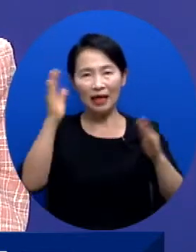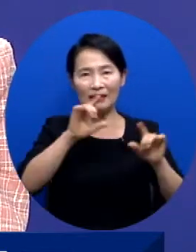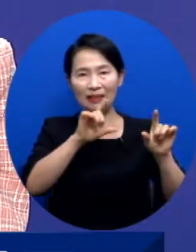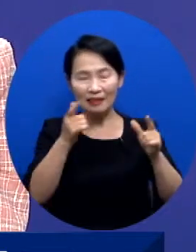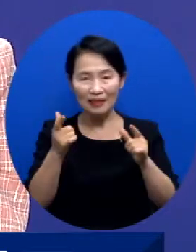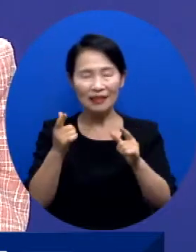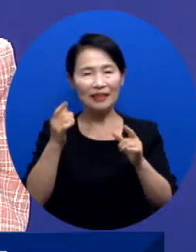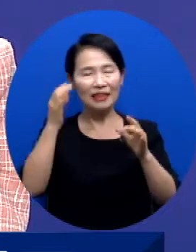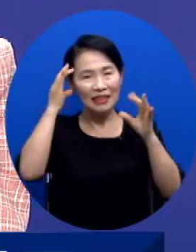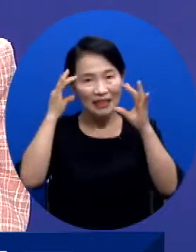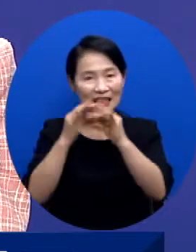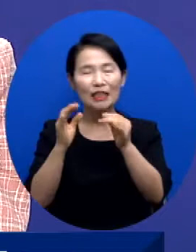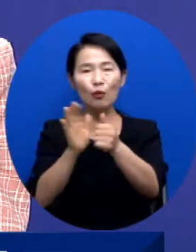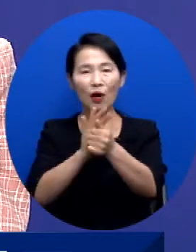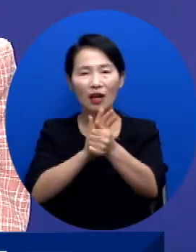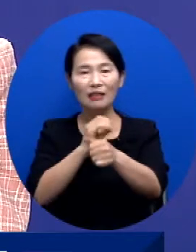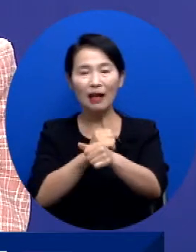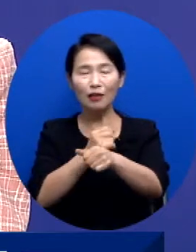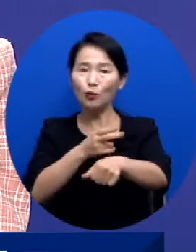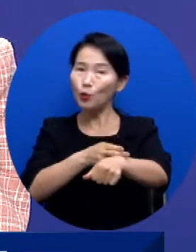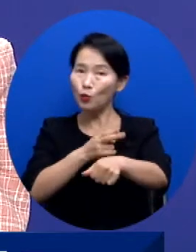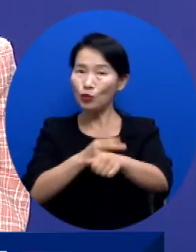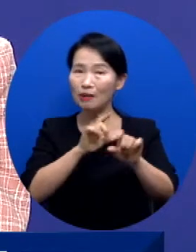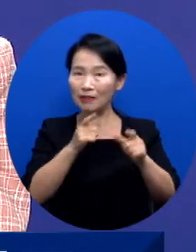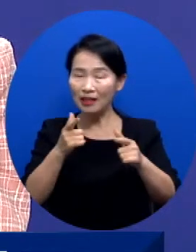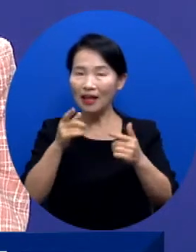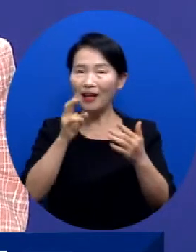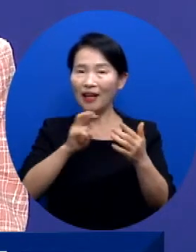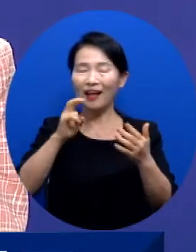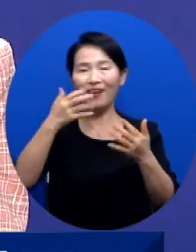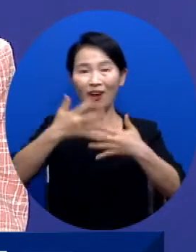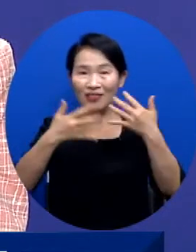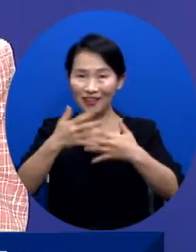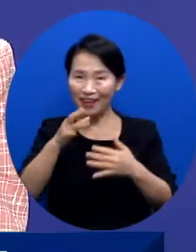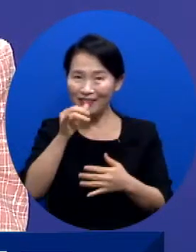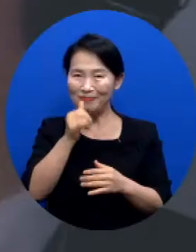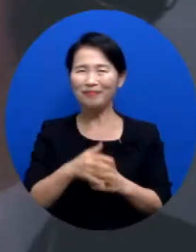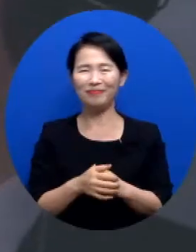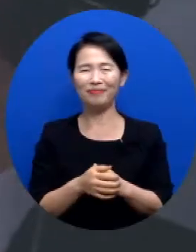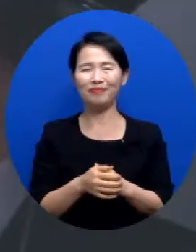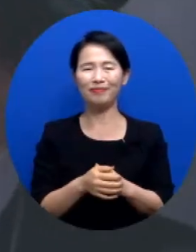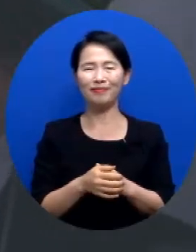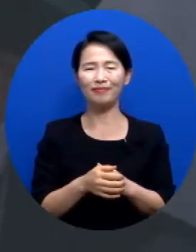한 교수진들의 영상이 화제를 모으고 있습니다. 이현재 기자입니다.